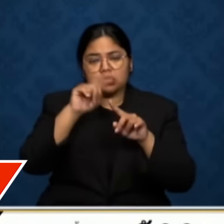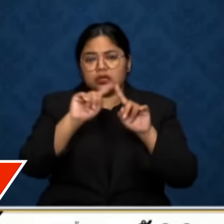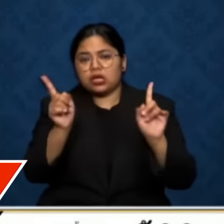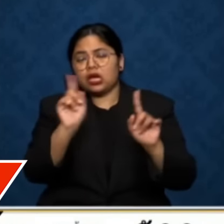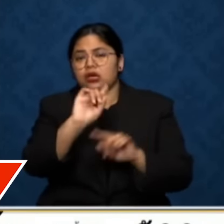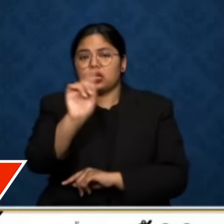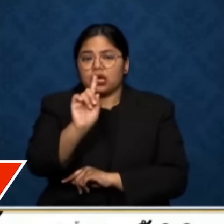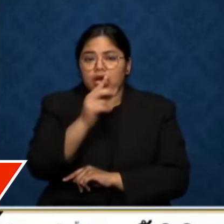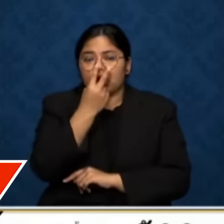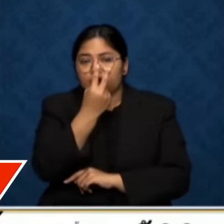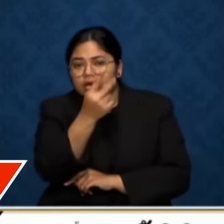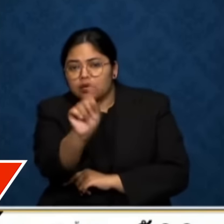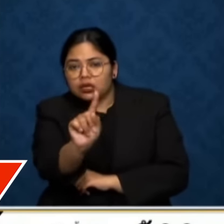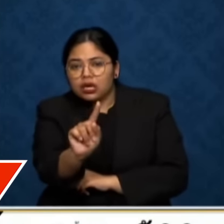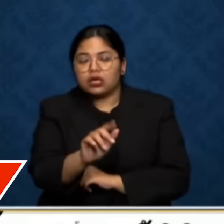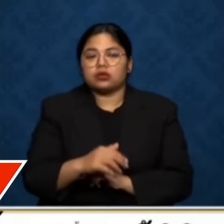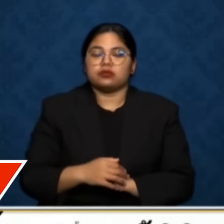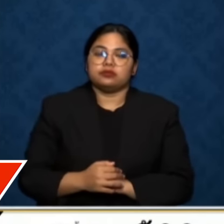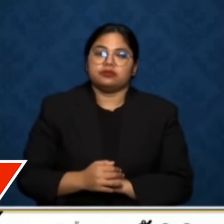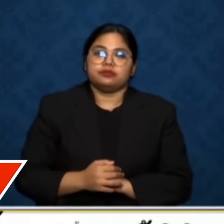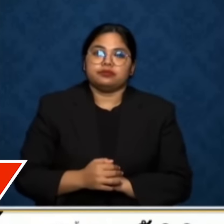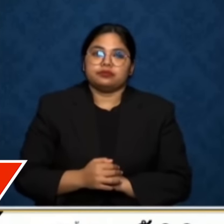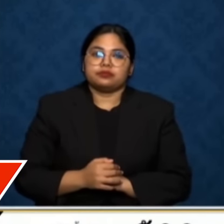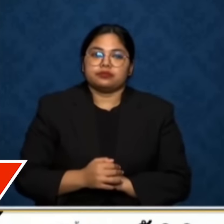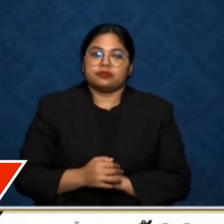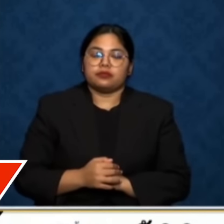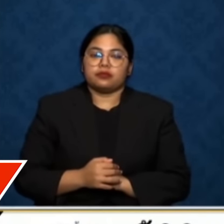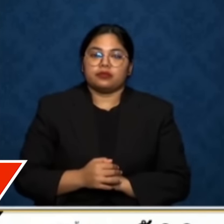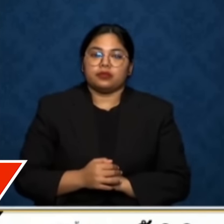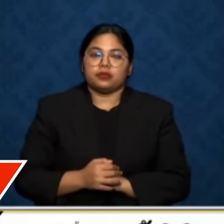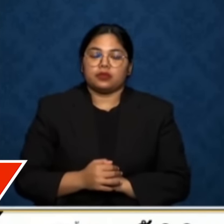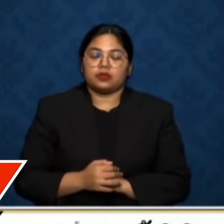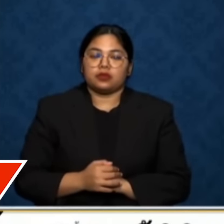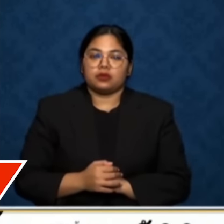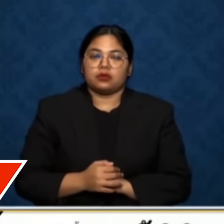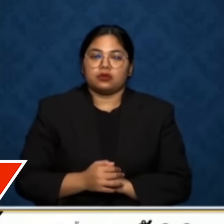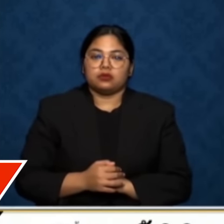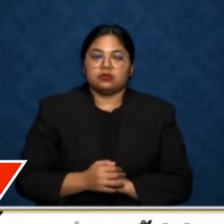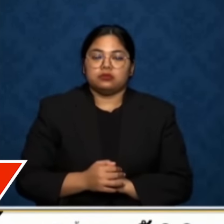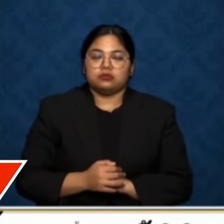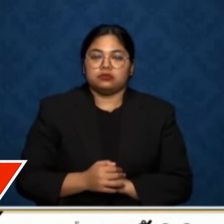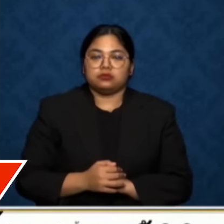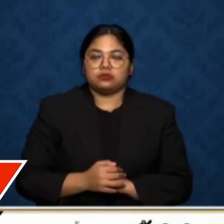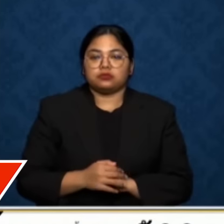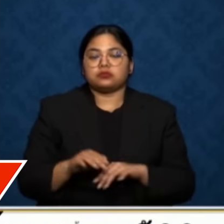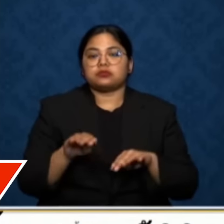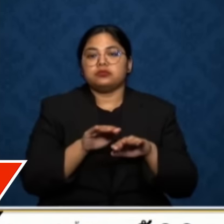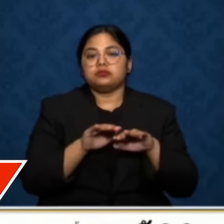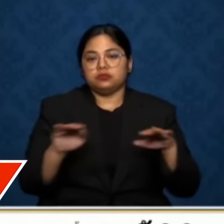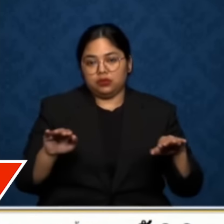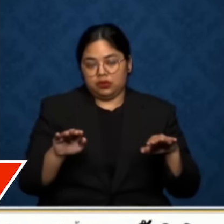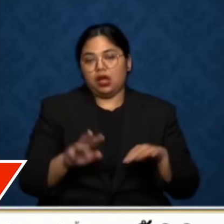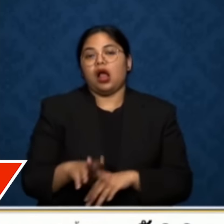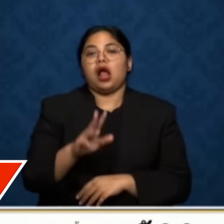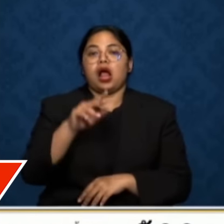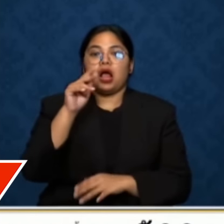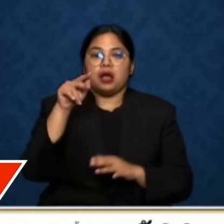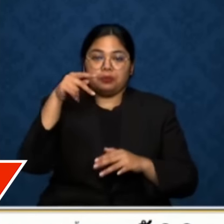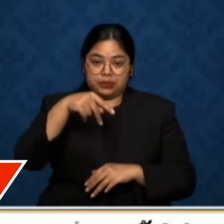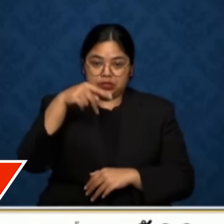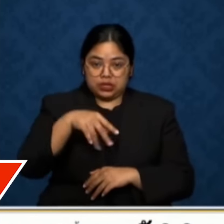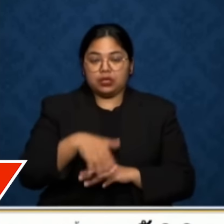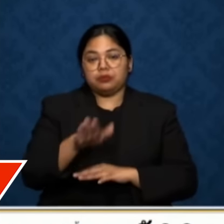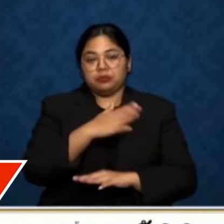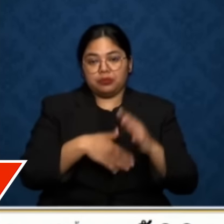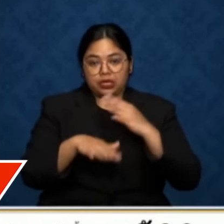ถัดไปครับเรื่องของหลักเกณฑ์พิเศษ มีอยู่3อันครับมีเจ็บป่วยร้ายแรงมีพิการ